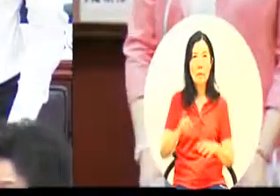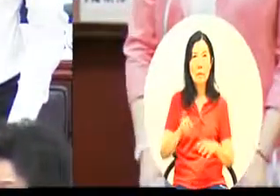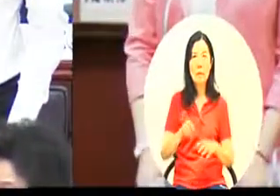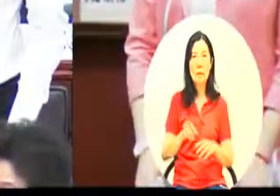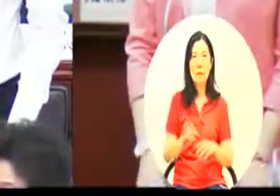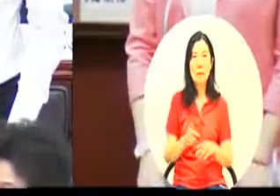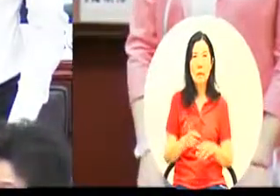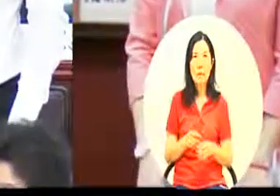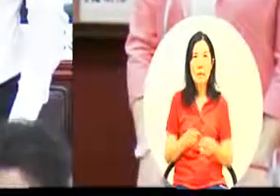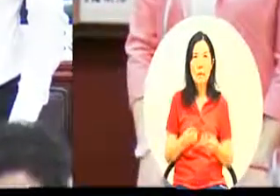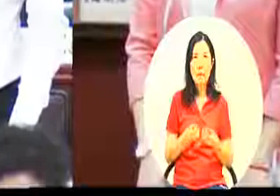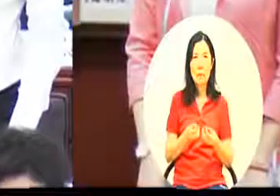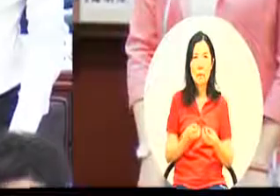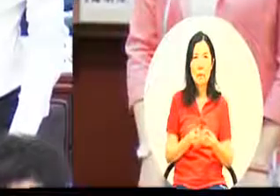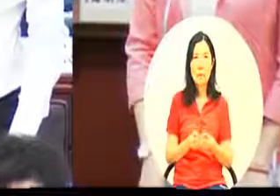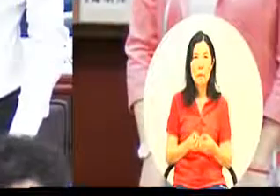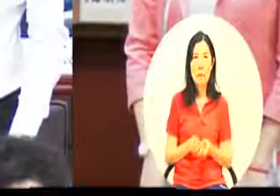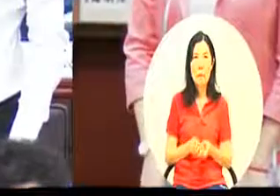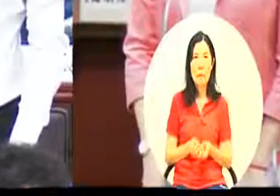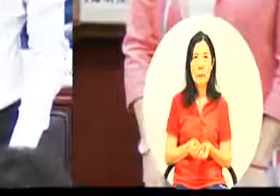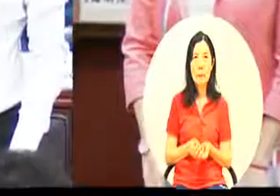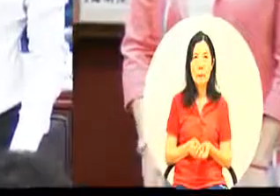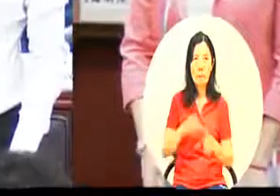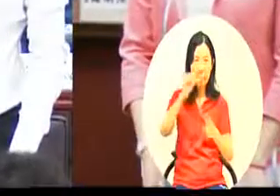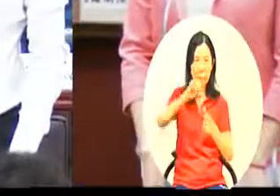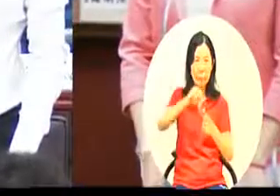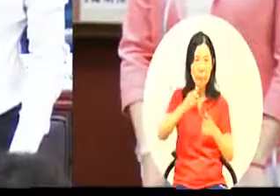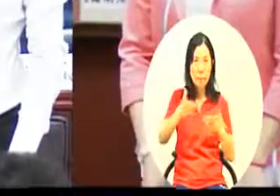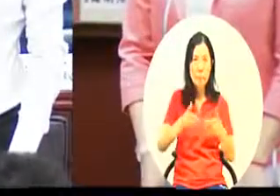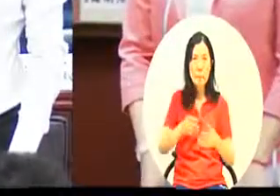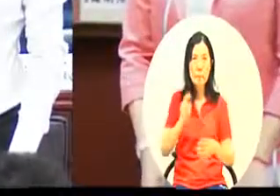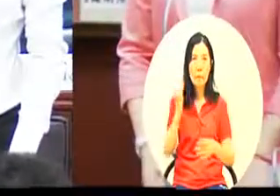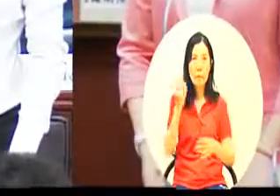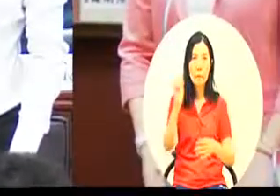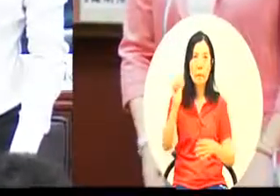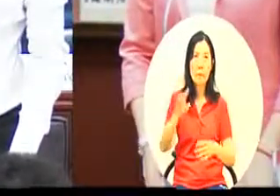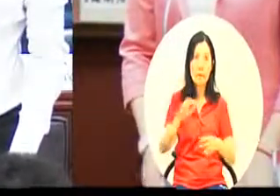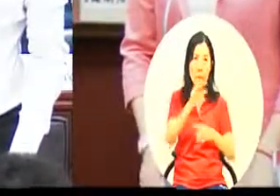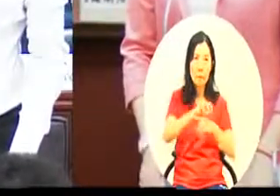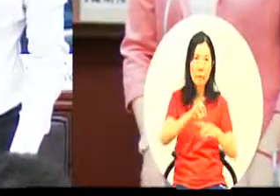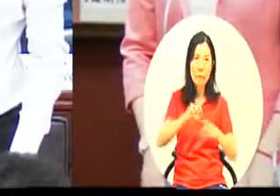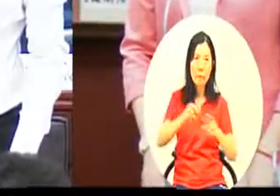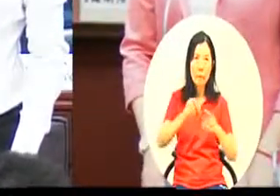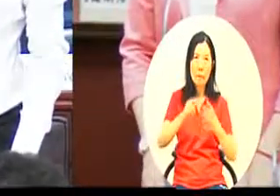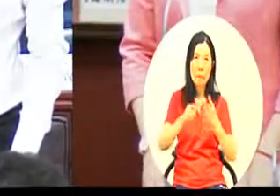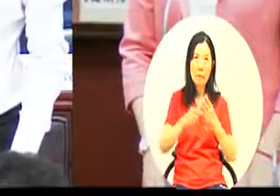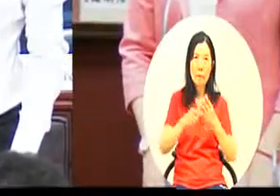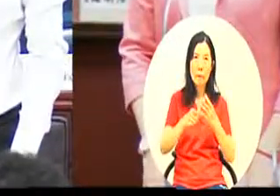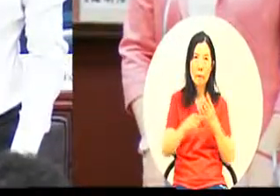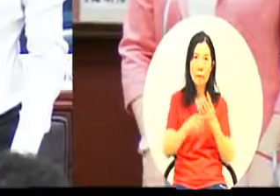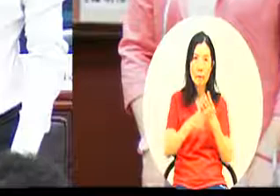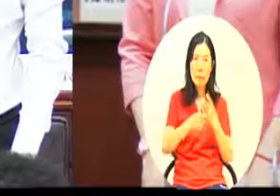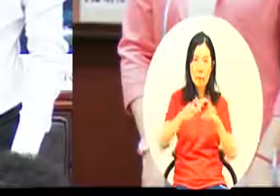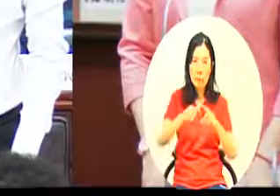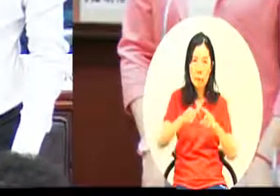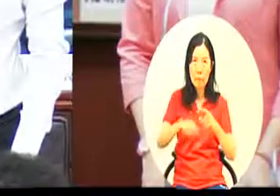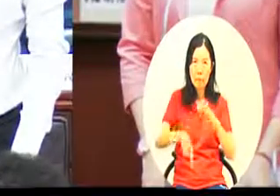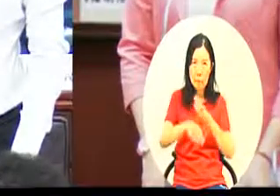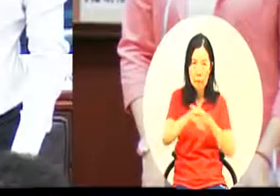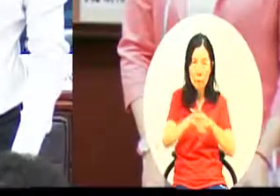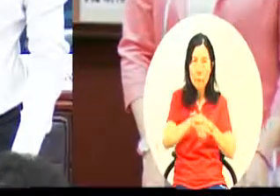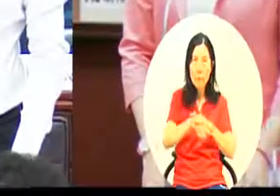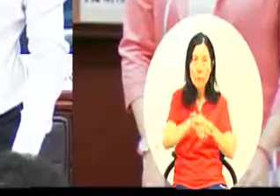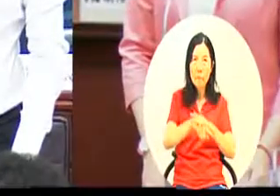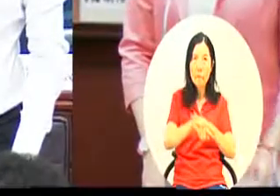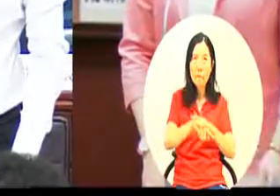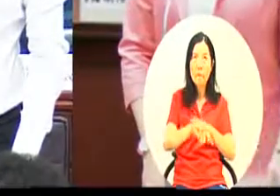生目前被裁罚的这件事情，是因为他是在农业区违反农业区的那个分区